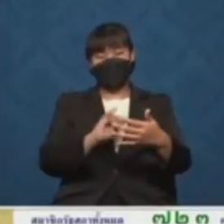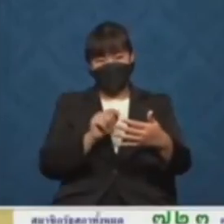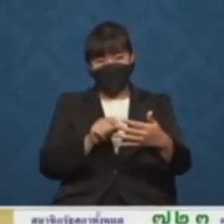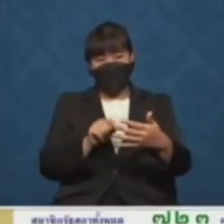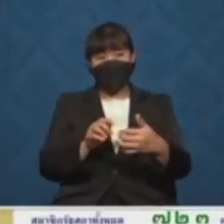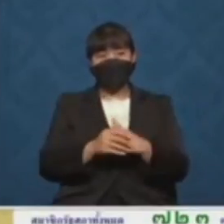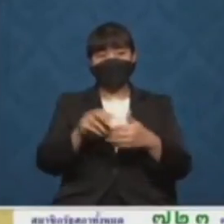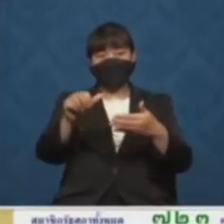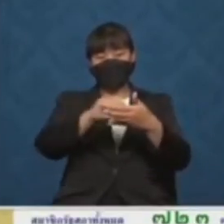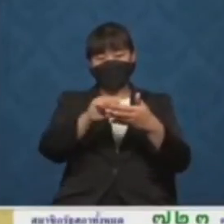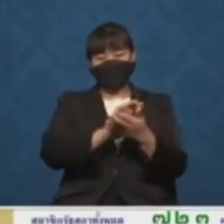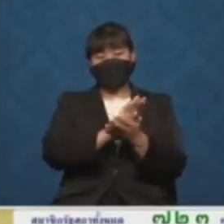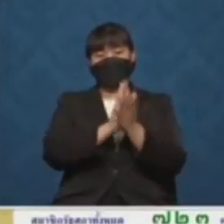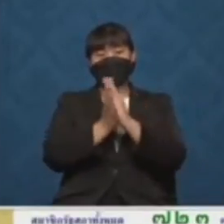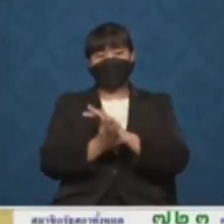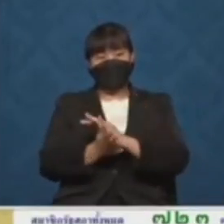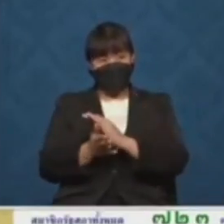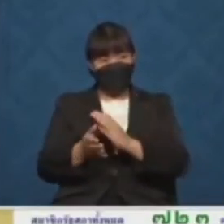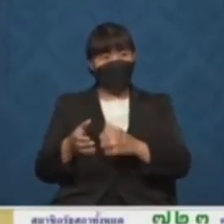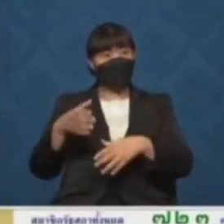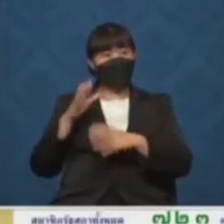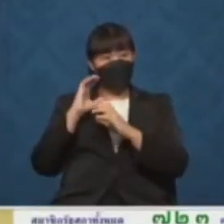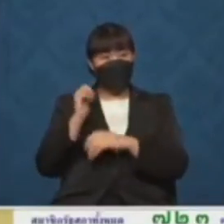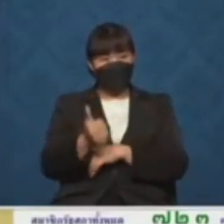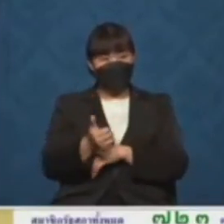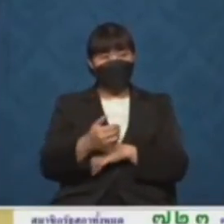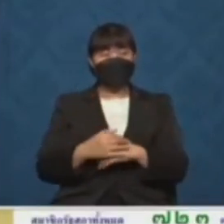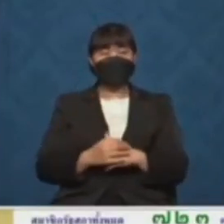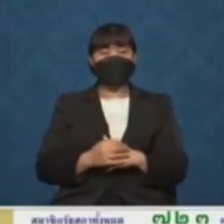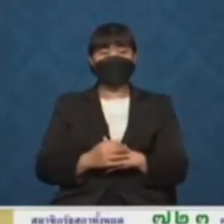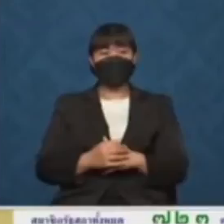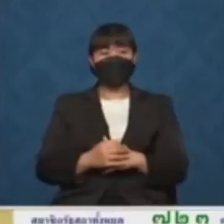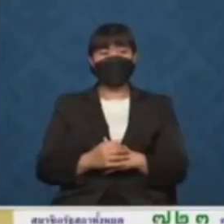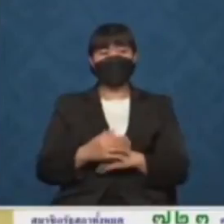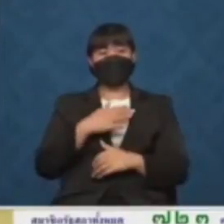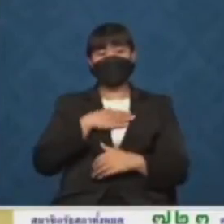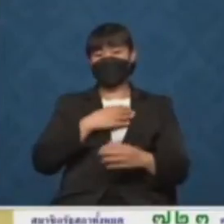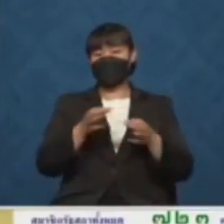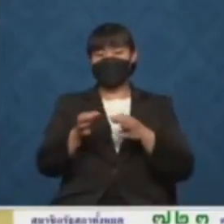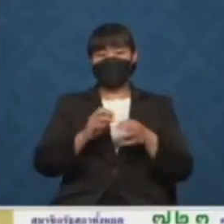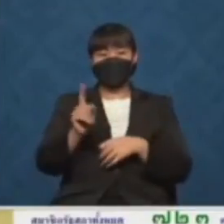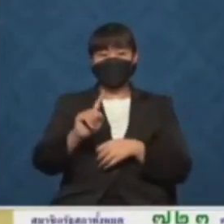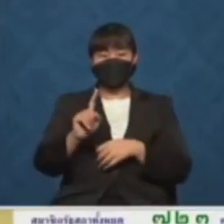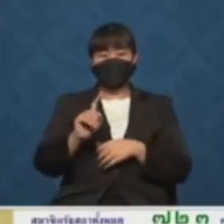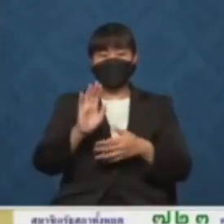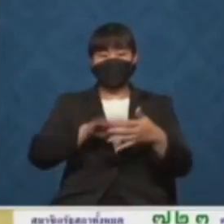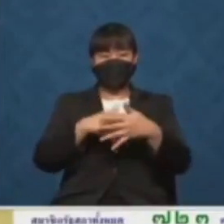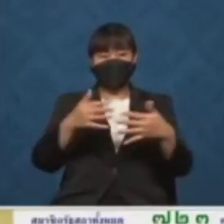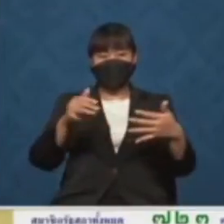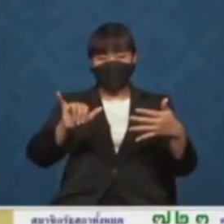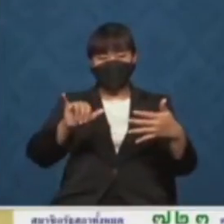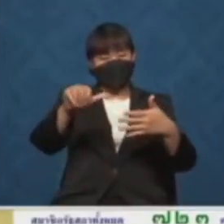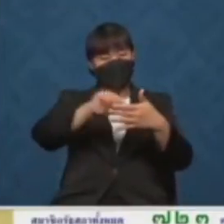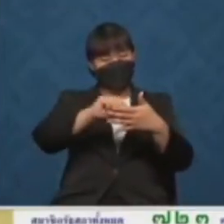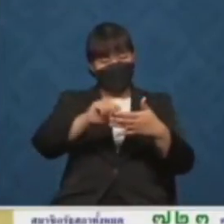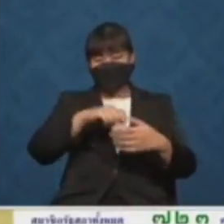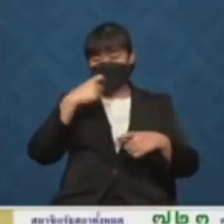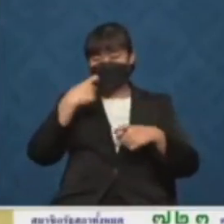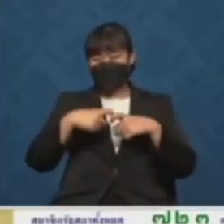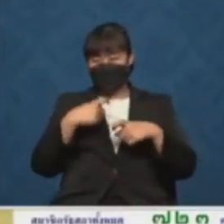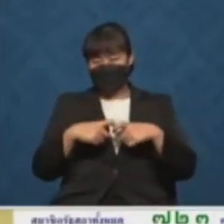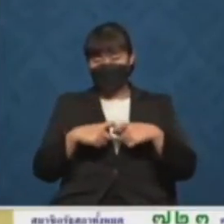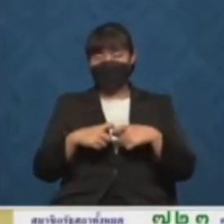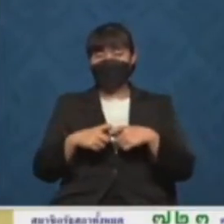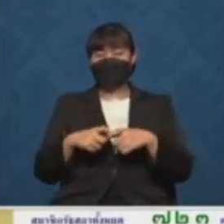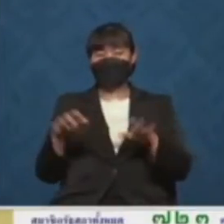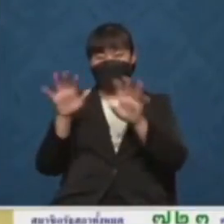กสามารถจะทบทวนแ้ไขได้นะครัผมอยากเรีนอยนี้ว่าแผนยธศาชาติแก้ไขยากปกพอกัแ้ไขรัฐมนูล